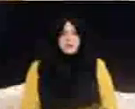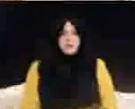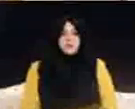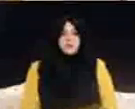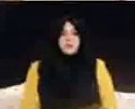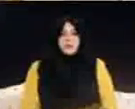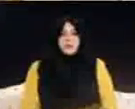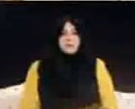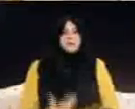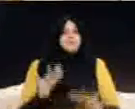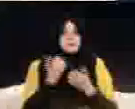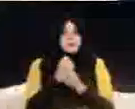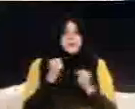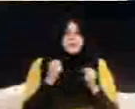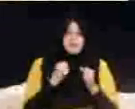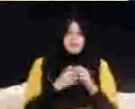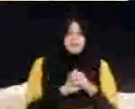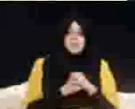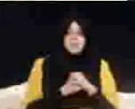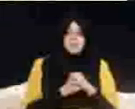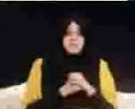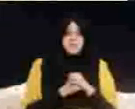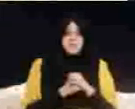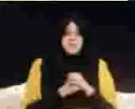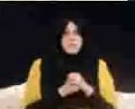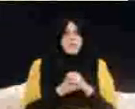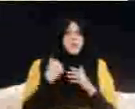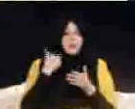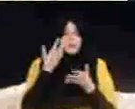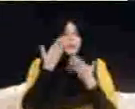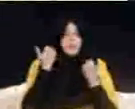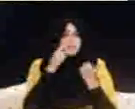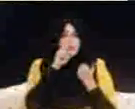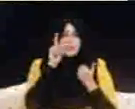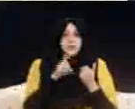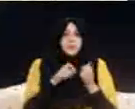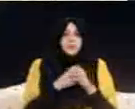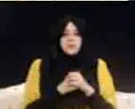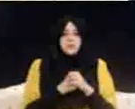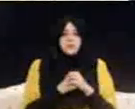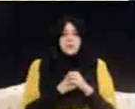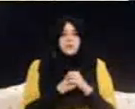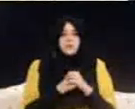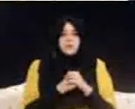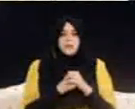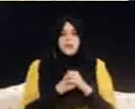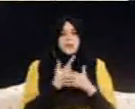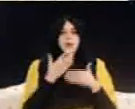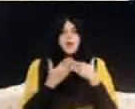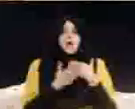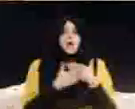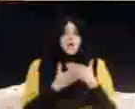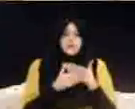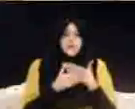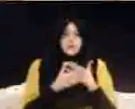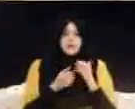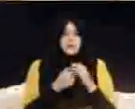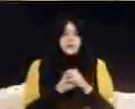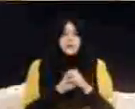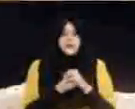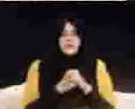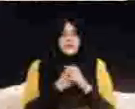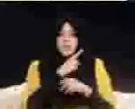فيك، تحرجني أنا أعلم، لا أعلم ما لديك يعني في الموضوع، والله النصيحة لنا جميعا يعني. إذا هي نصيحة وليس فتوى إن شاء الله. بارك الله فيك،